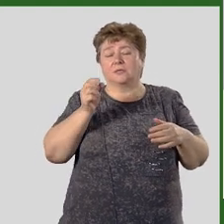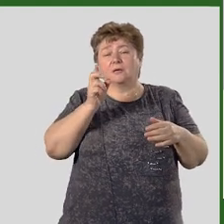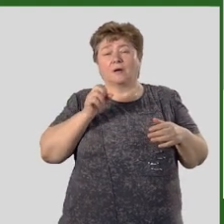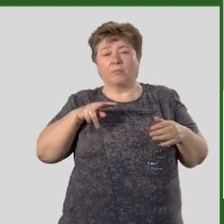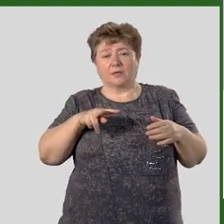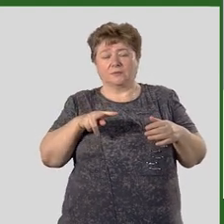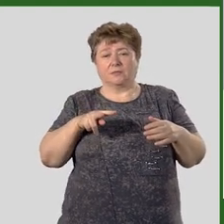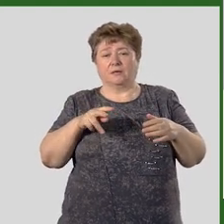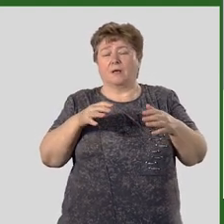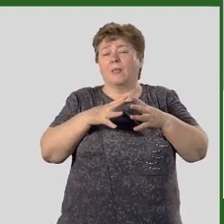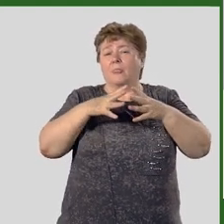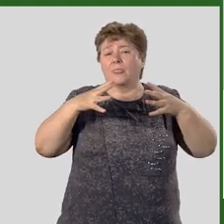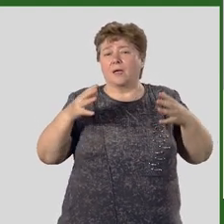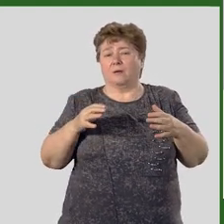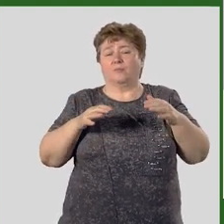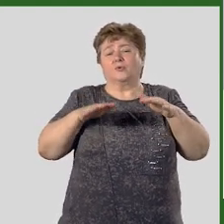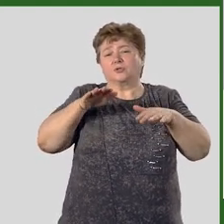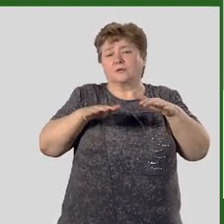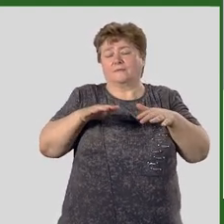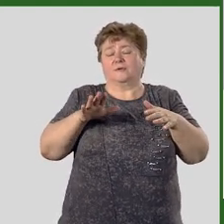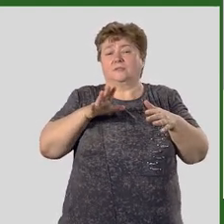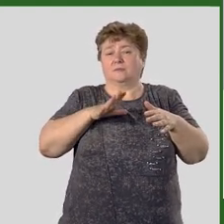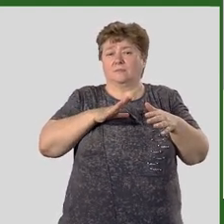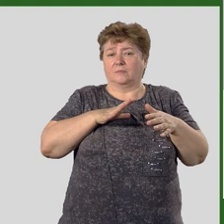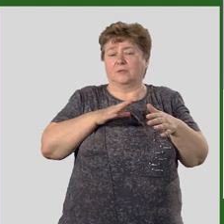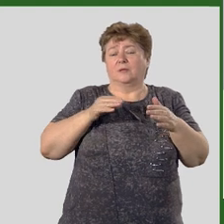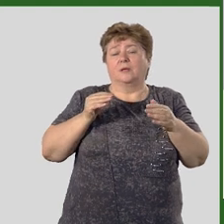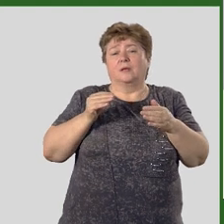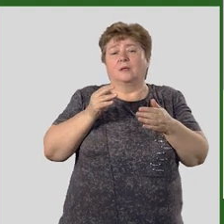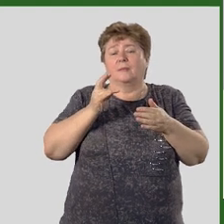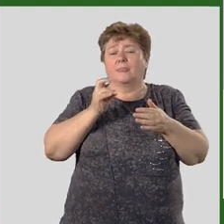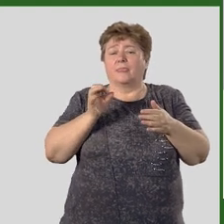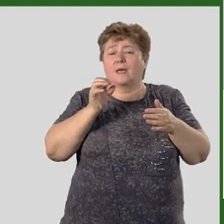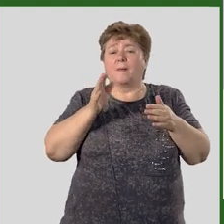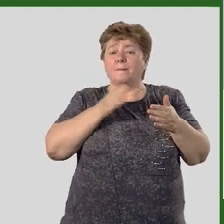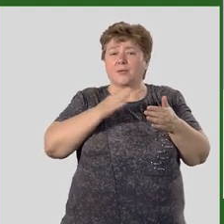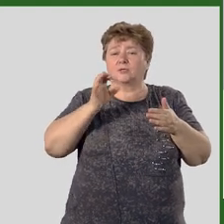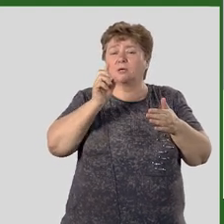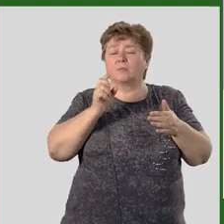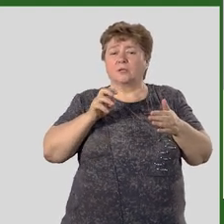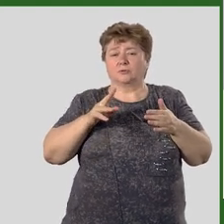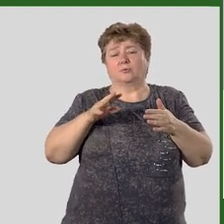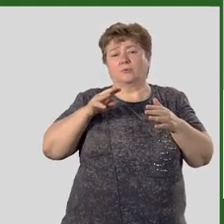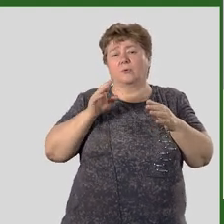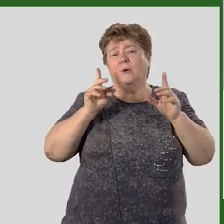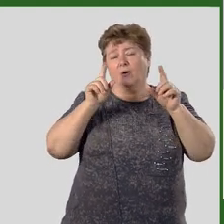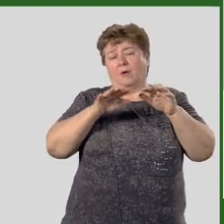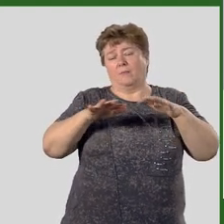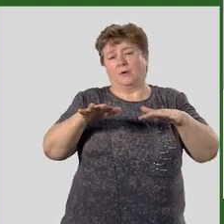Джалабадской областях наибольший удельный вес приходится на внутриобластную миграцию.